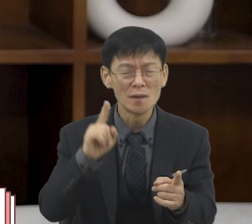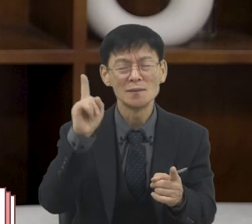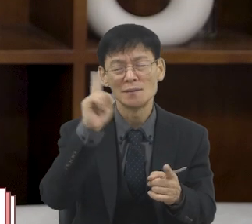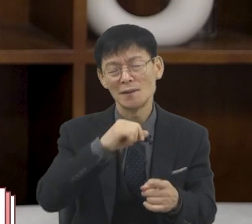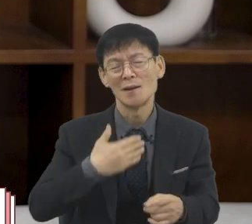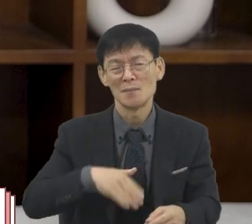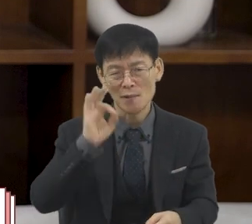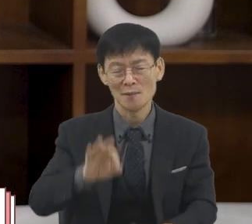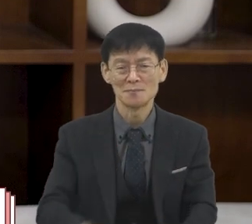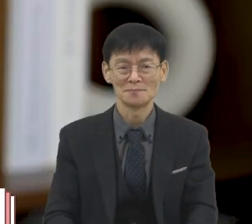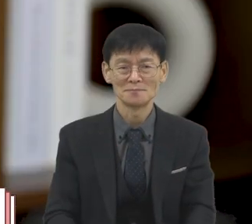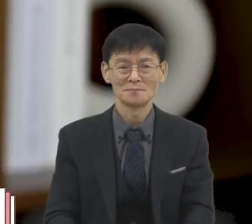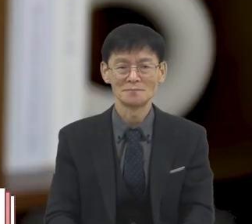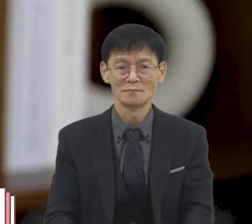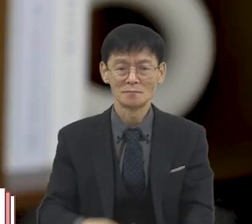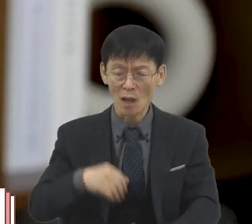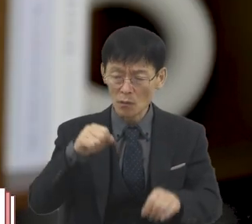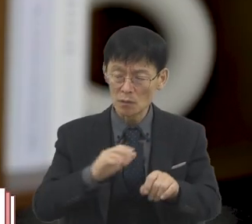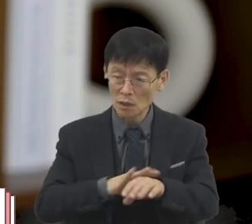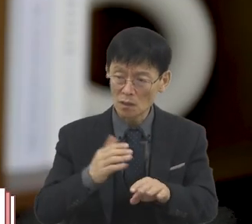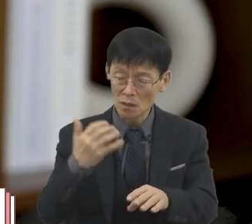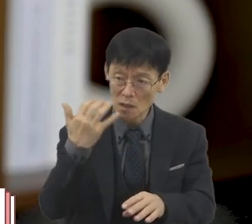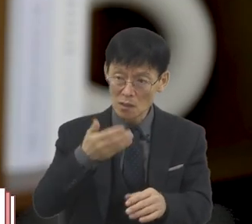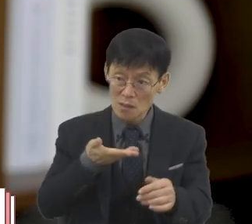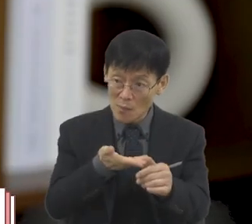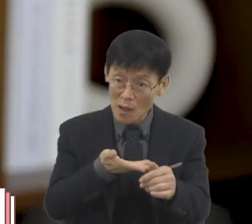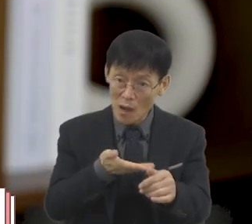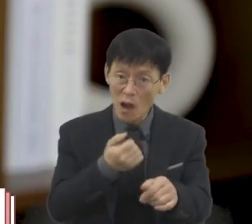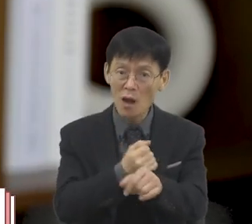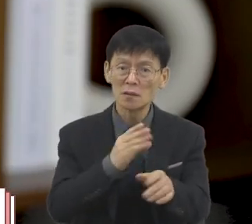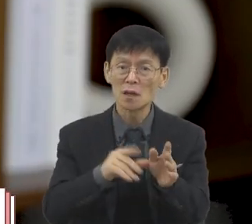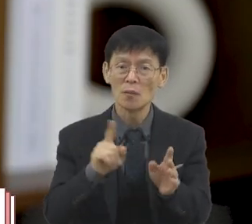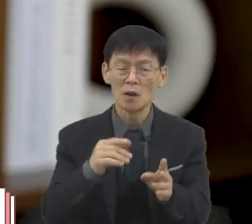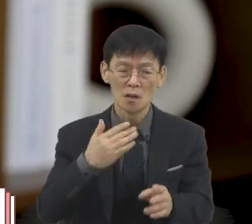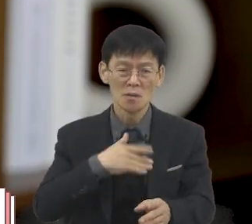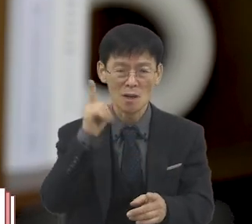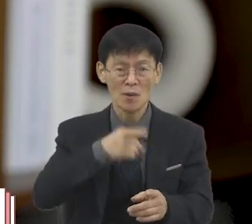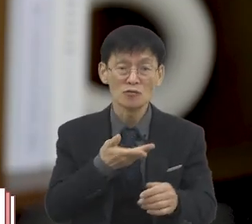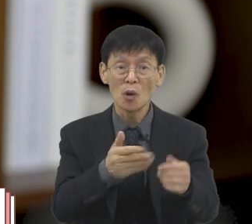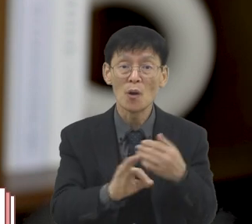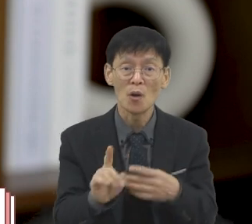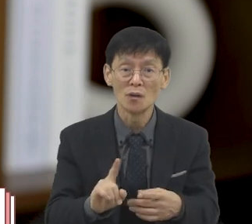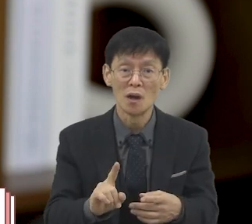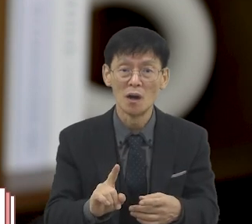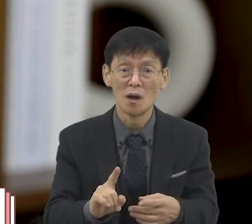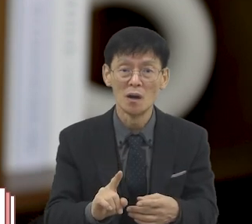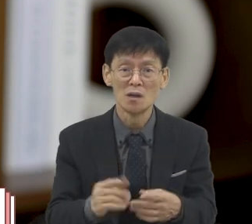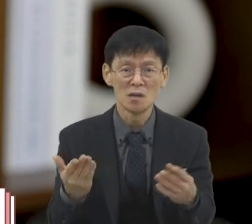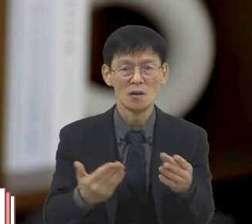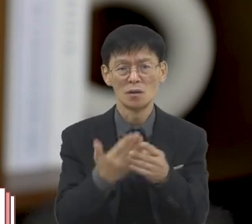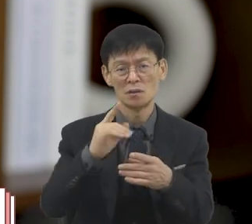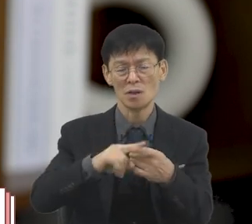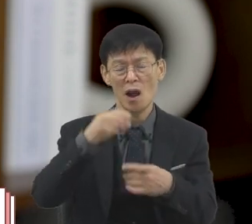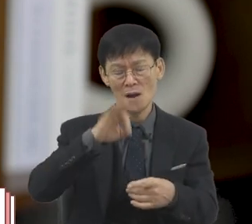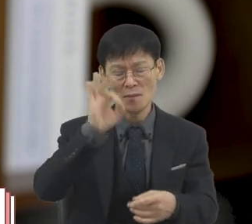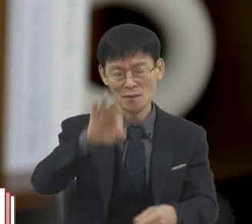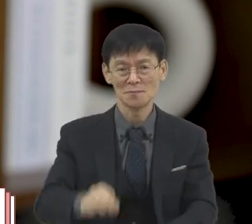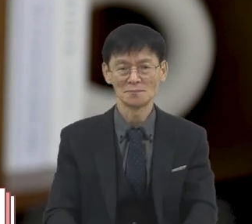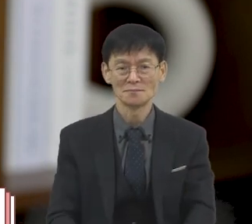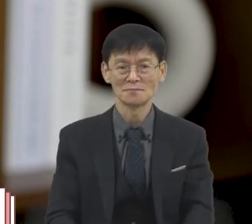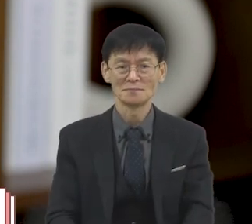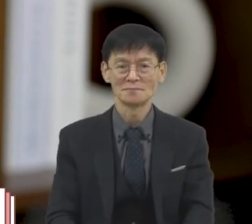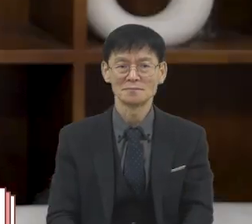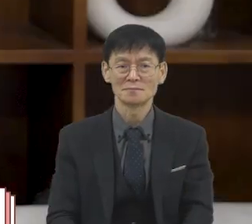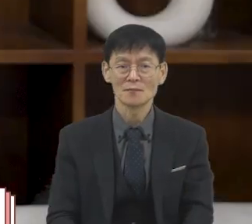일들을 알아봤습니다. 나의 행동이 다른 사람에게 성적 수치심과 불쾌감을 준다면 어떤 일을 겪게 되는지